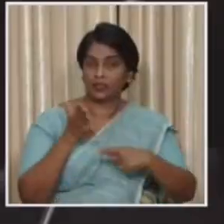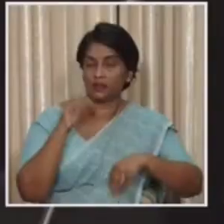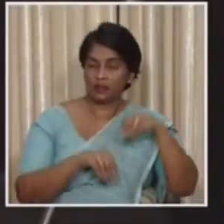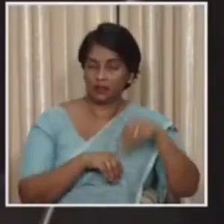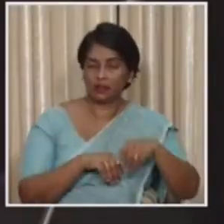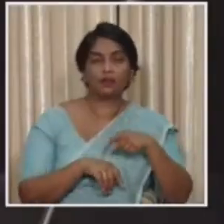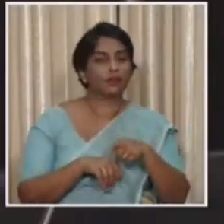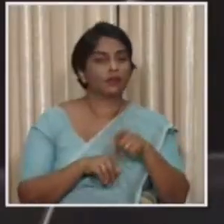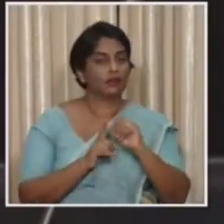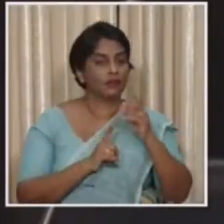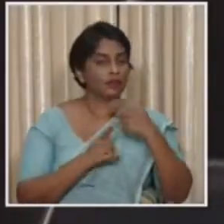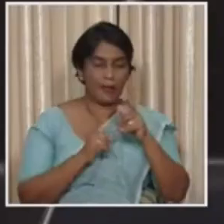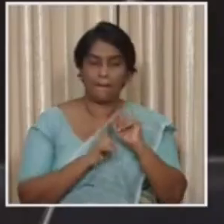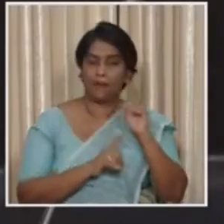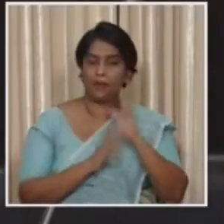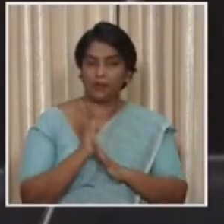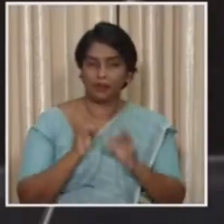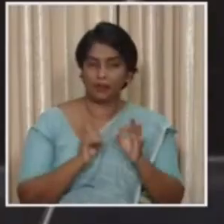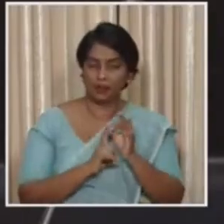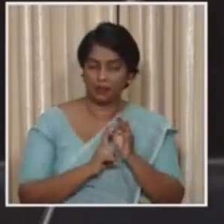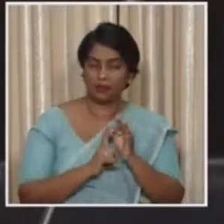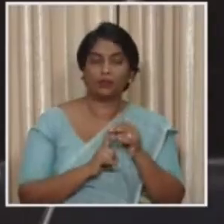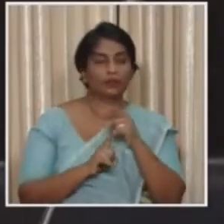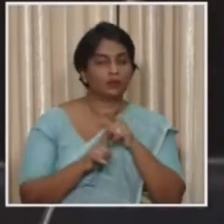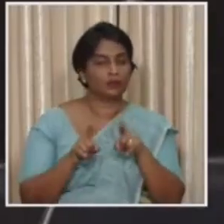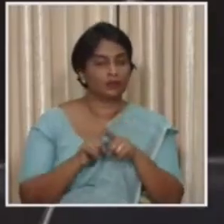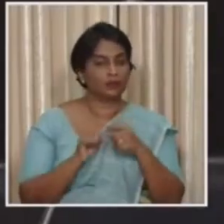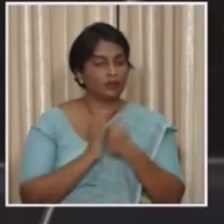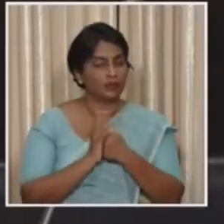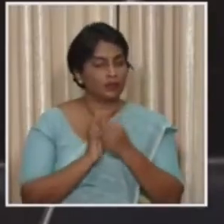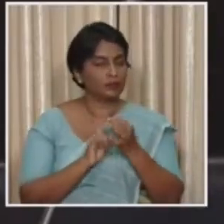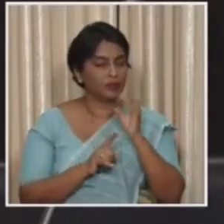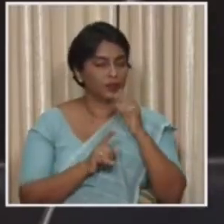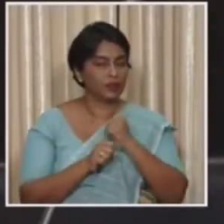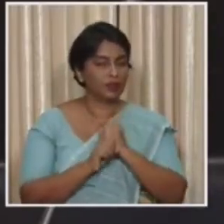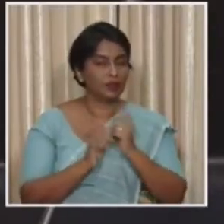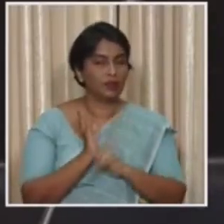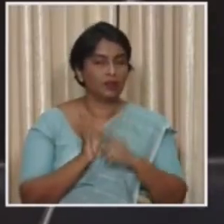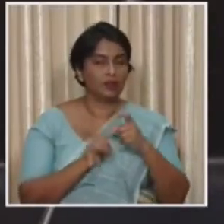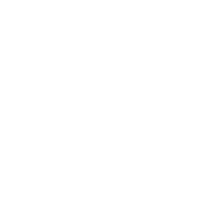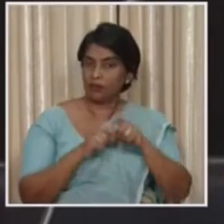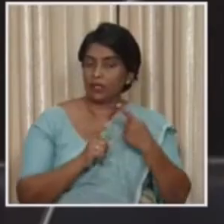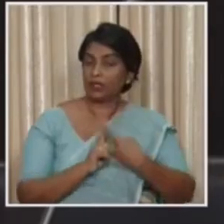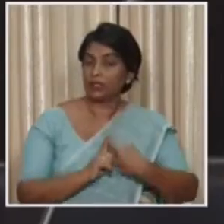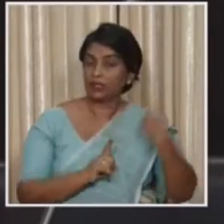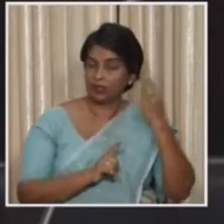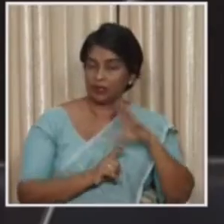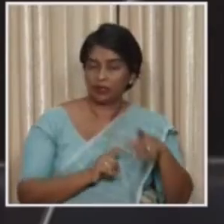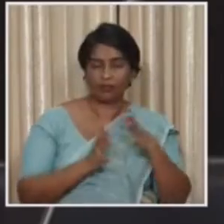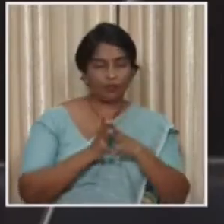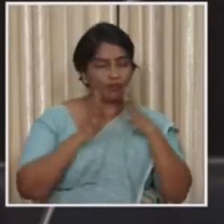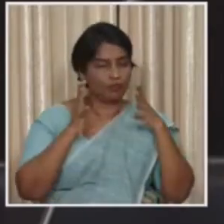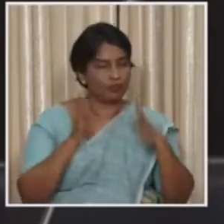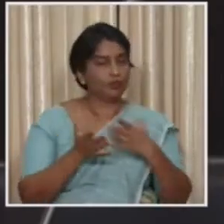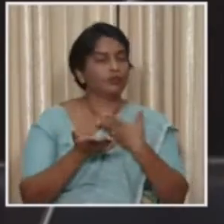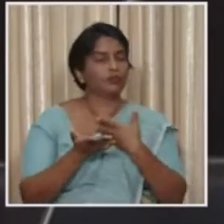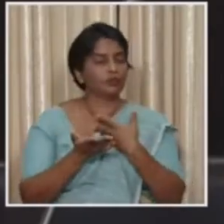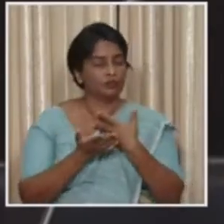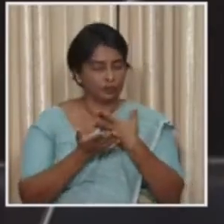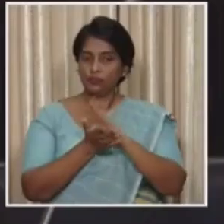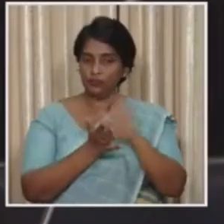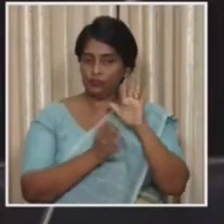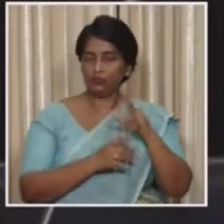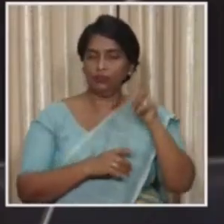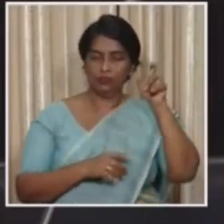அவர் காலி மாவட்டத்திலே அந்த மக்களுடைய நலனுக்காக அளப்பரிய பணியாற்றிய ஒருவர் அவருடைய மறைவு இந்த